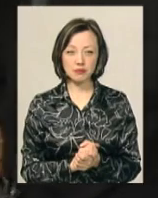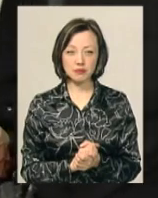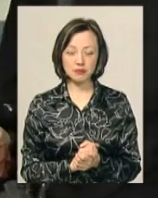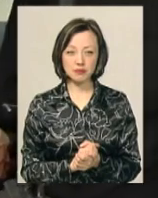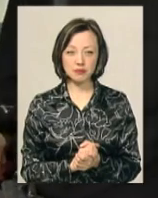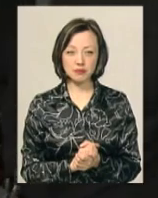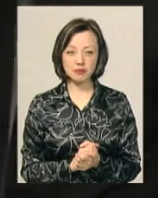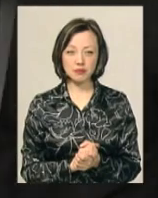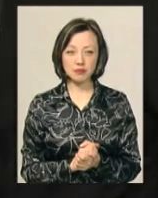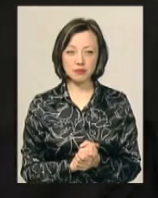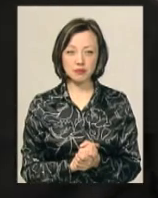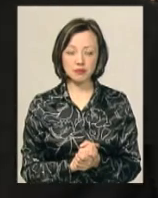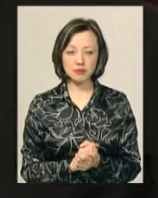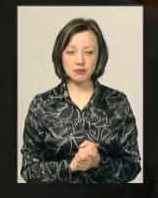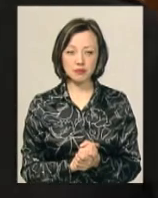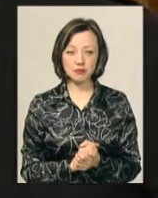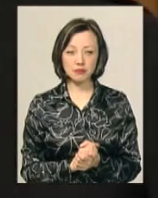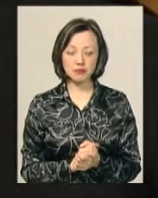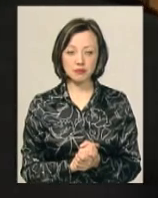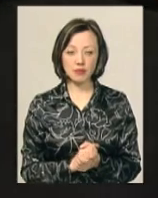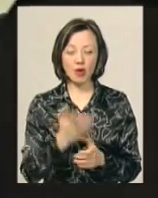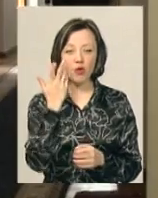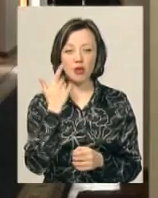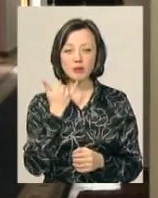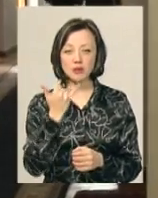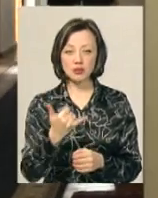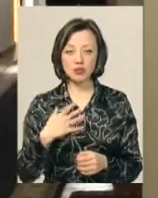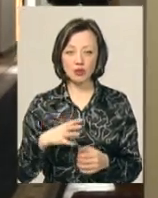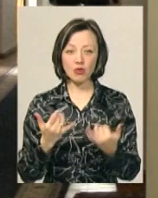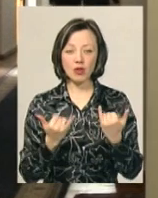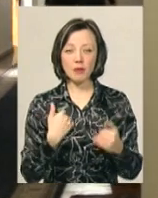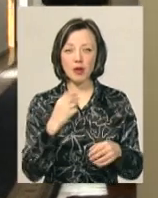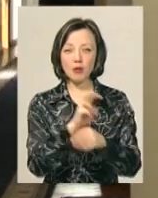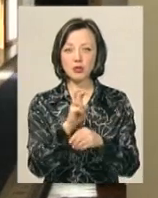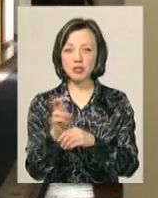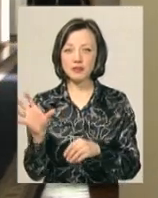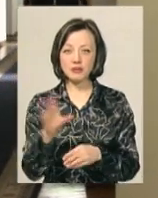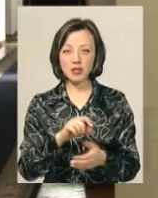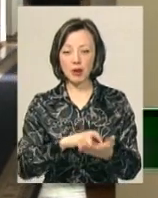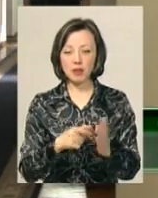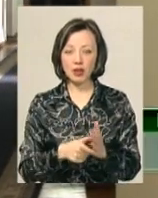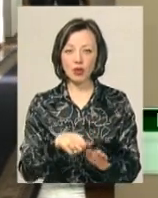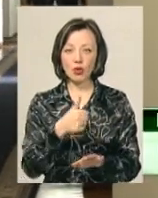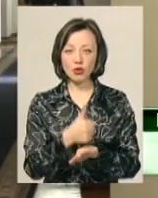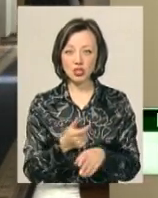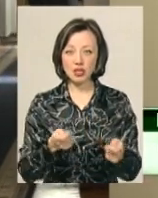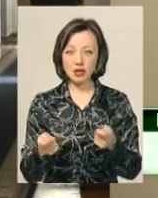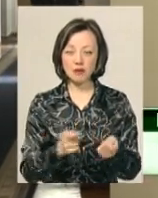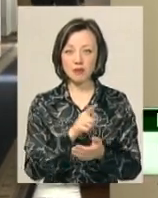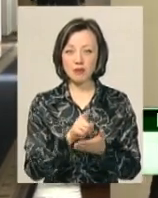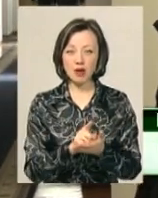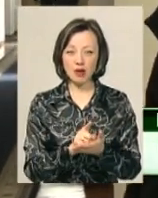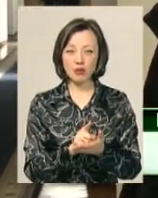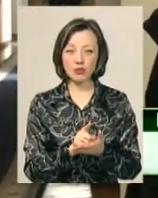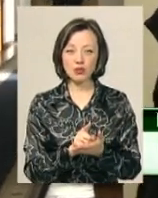обіцяли. Треба, що нам перезвонити. Так. Не перезвонив, я перезвоню. Коли чекати? Сьогодні ми обійшли всі кабінети до очільників, які мають прийняти